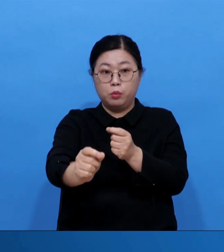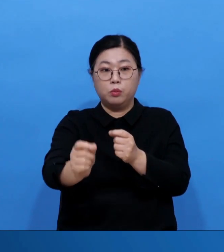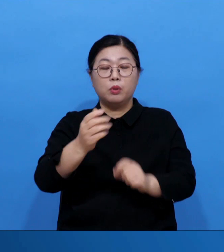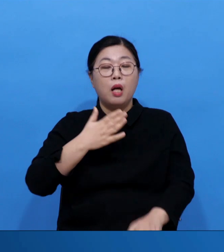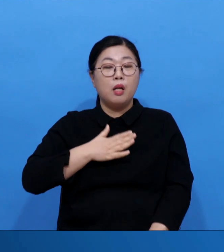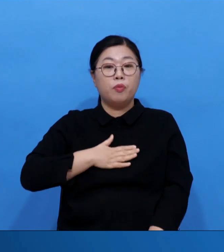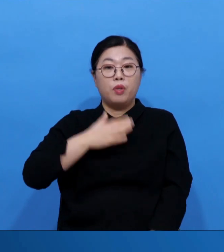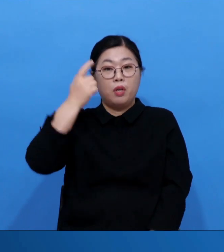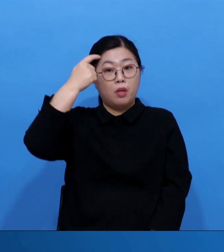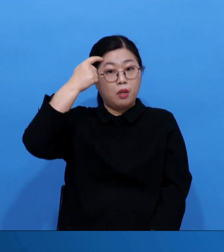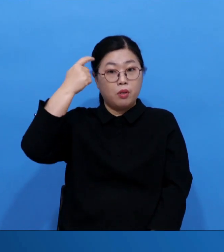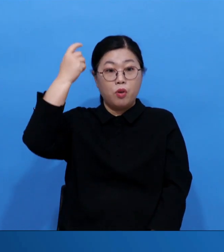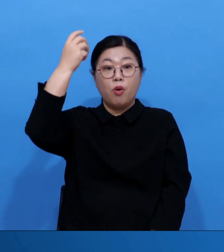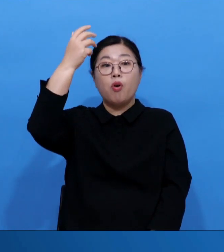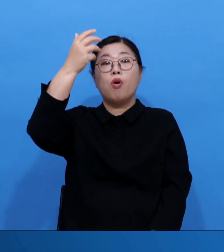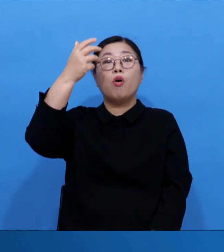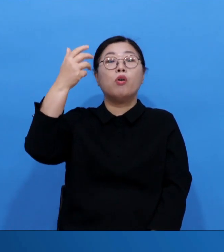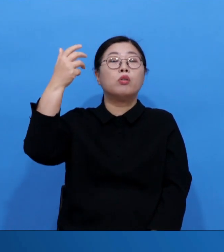영원토록 내